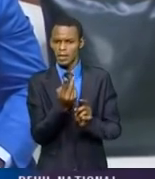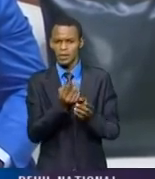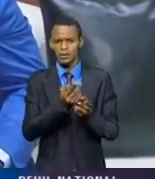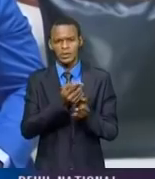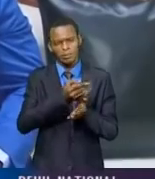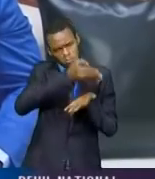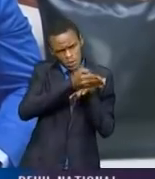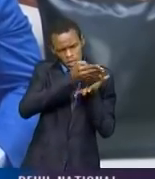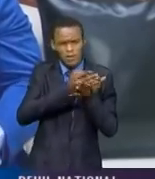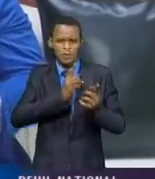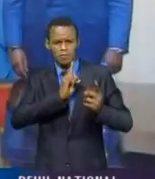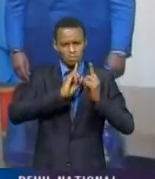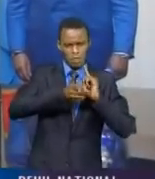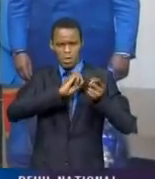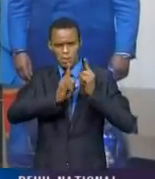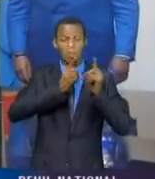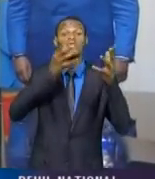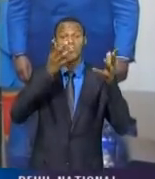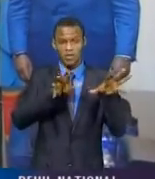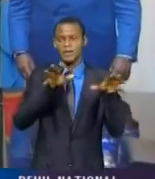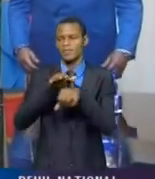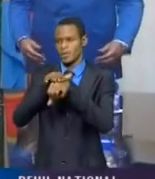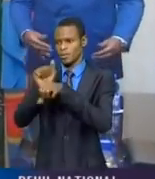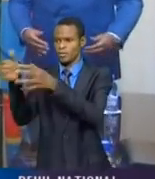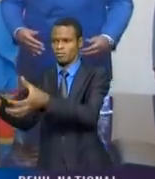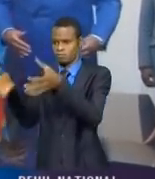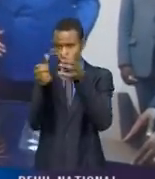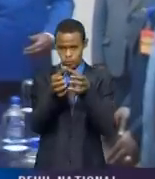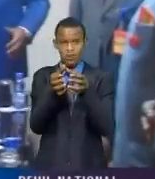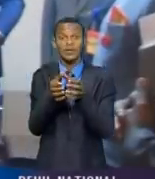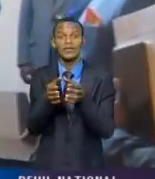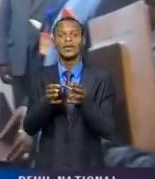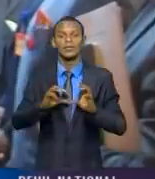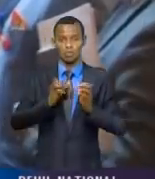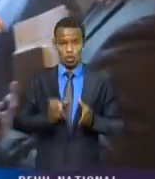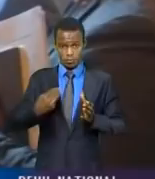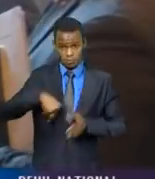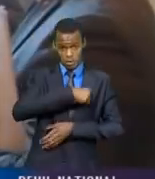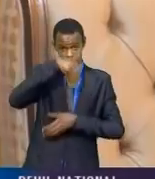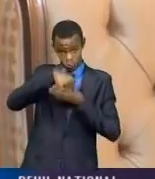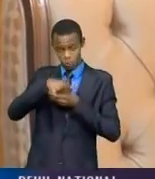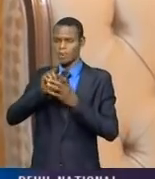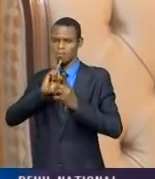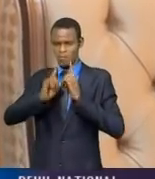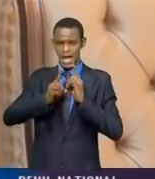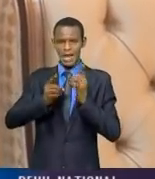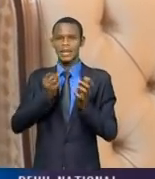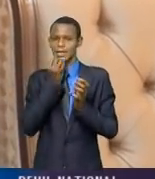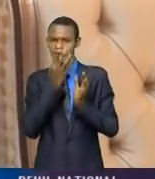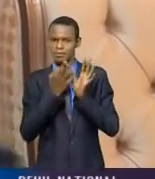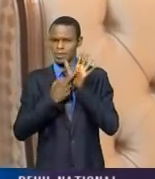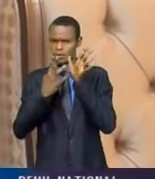avant de l'élargir à la délégation de l'union africaine de la représentante permanente de l'union africaine en république démocratique du congo madame hélène